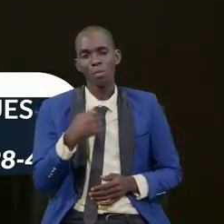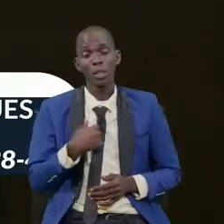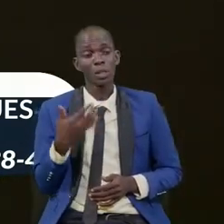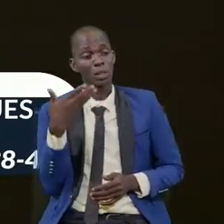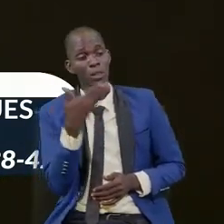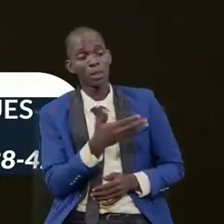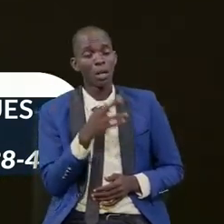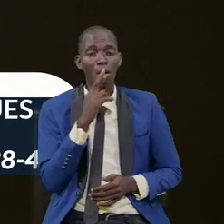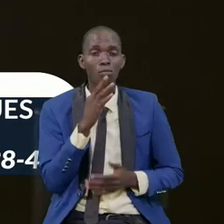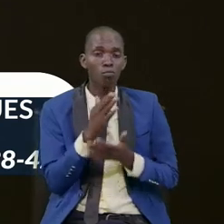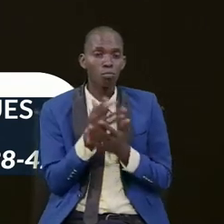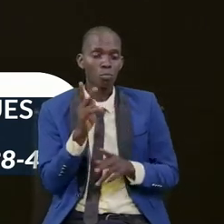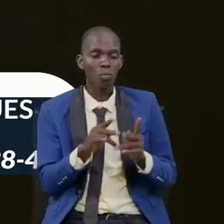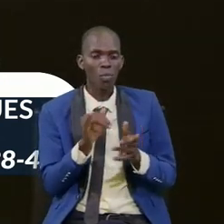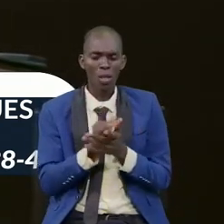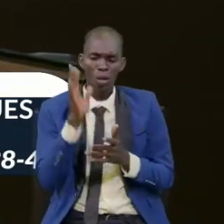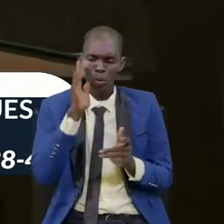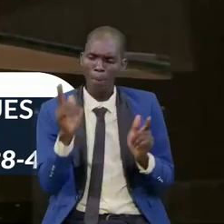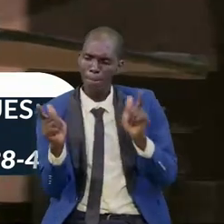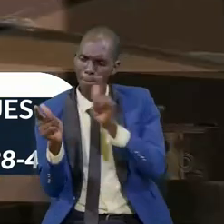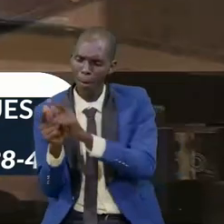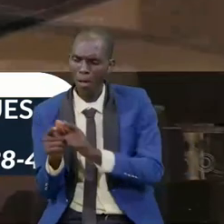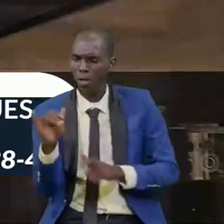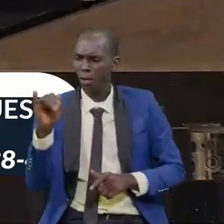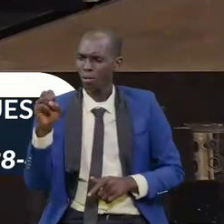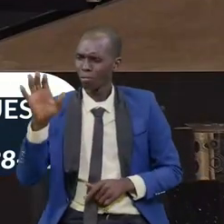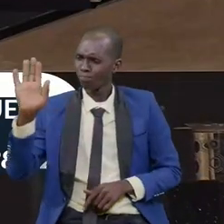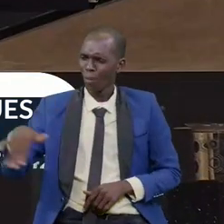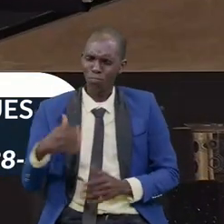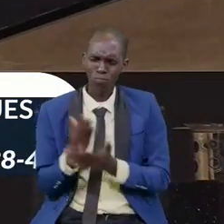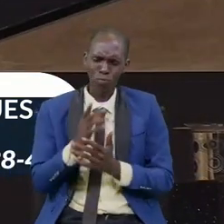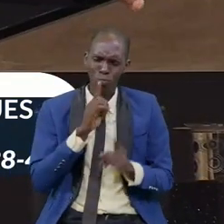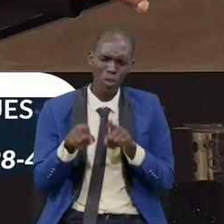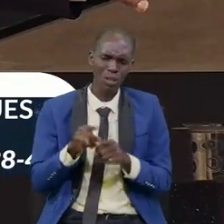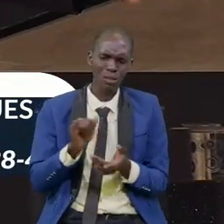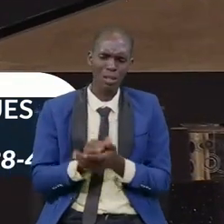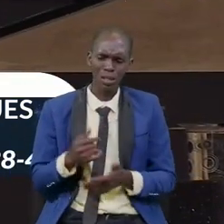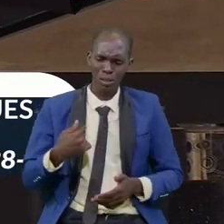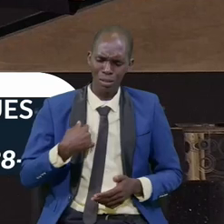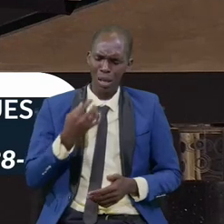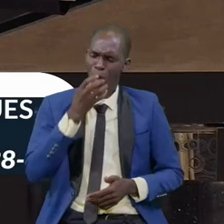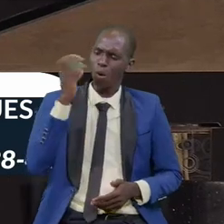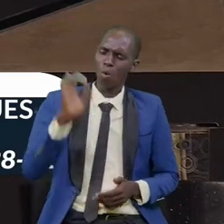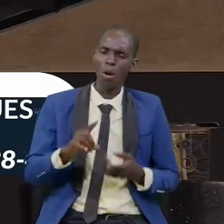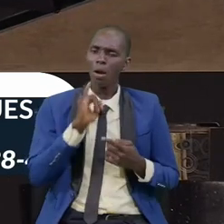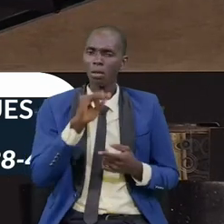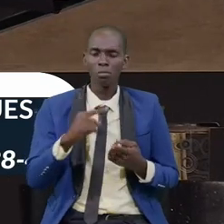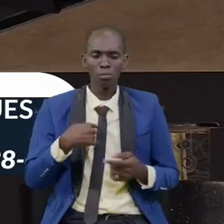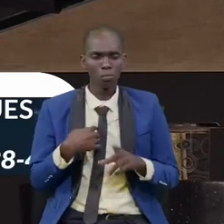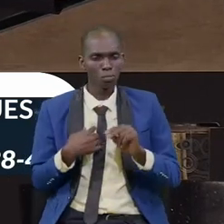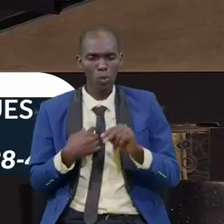moi. Il y a des gens qui disent que Ésaïe, un prophète ne parle pas de cette